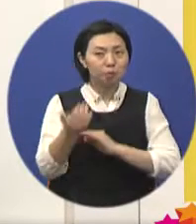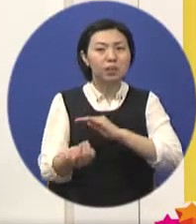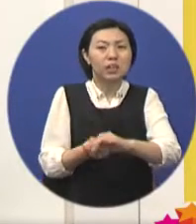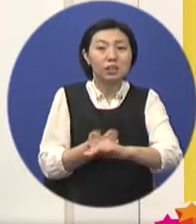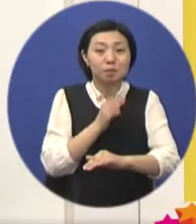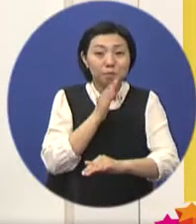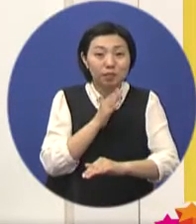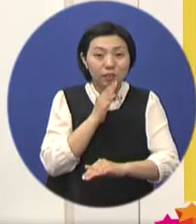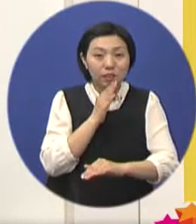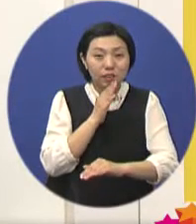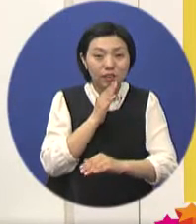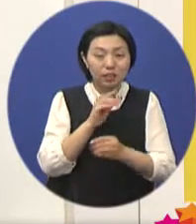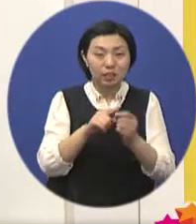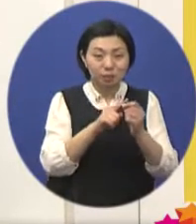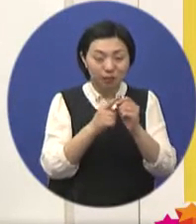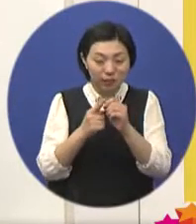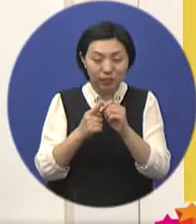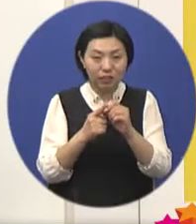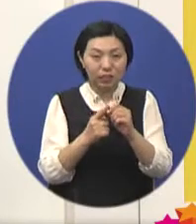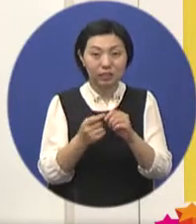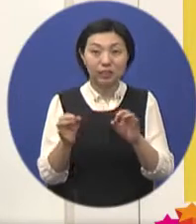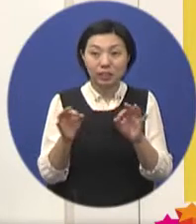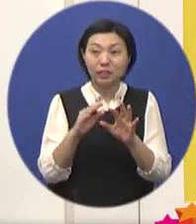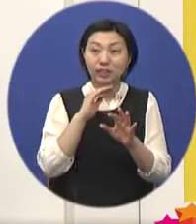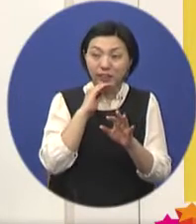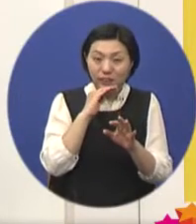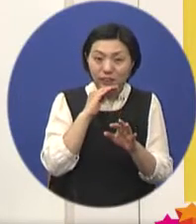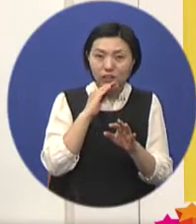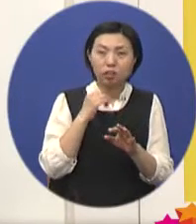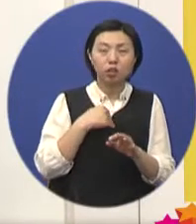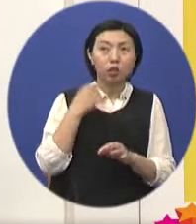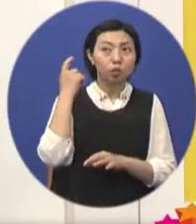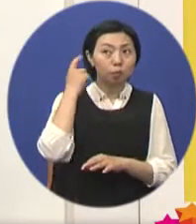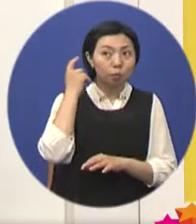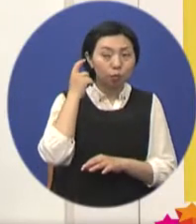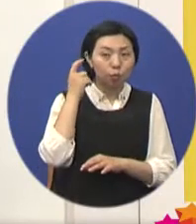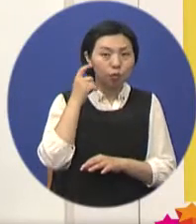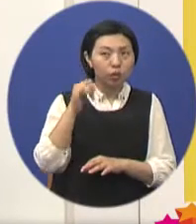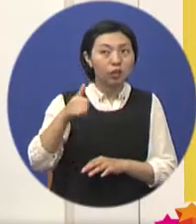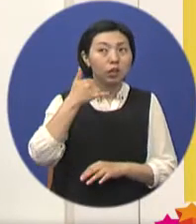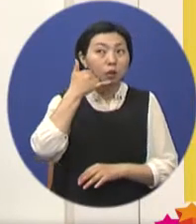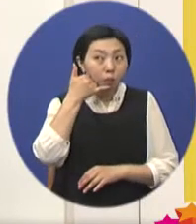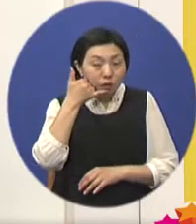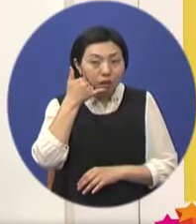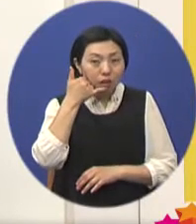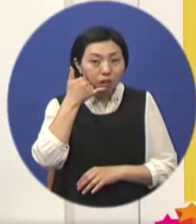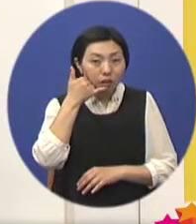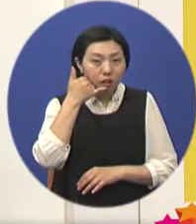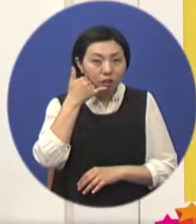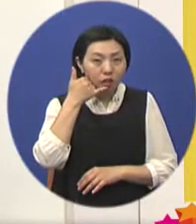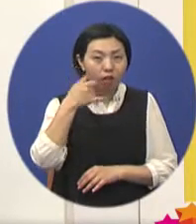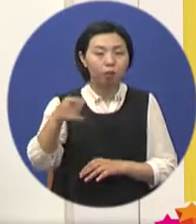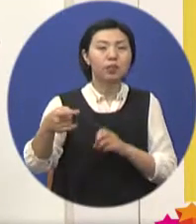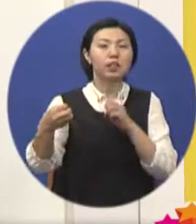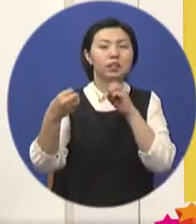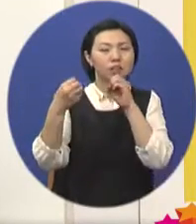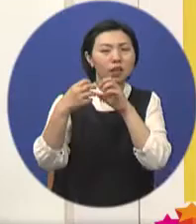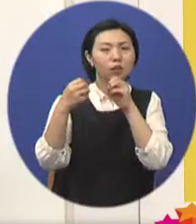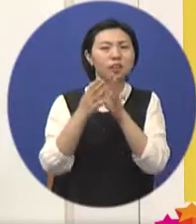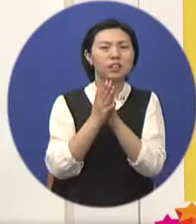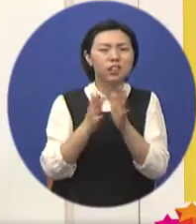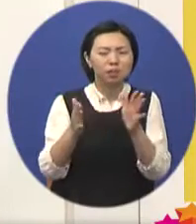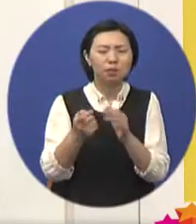예. 작가분들이 뭐, 아, 잠깐 기다리세요. 예. 그러면 이제 저희 목소리 들리다가 저희가 이제 여보세요? 이러면 예. 그때 이제 막 대화를 하는데